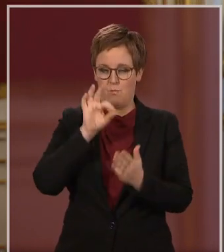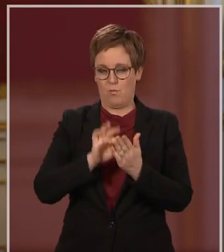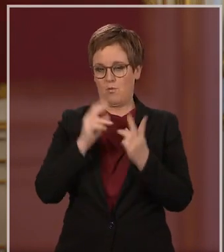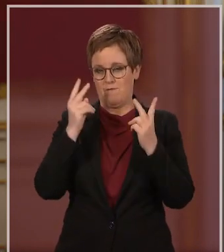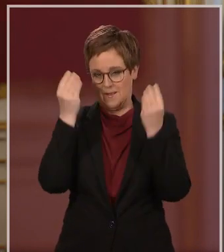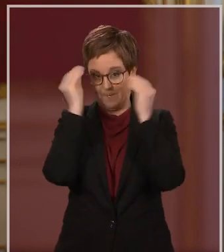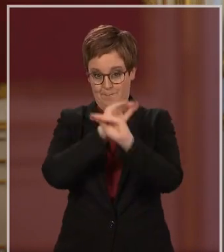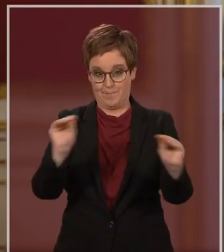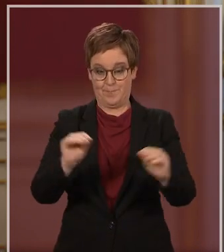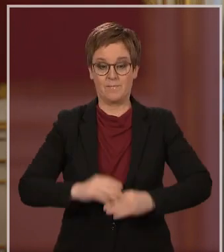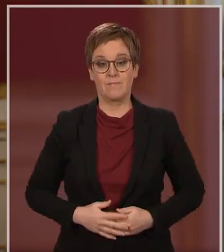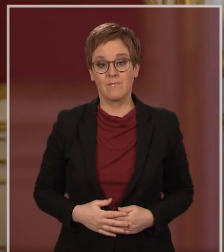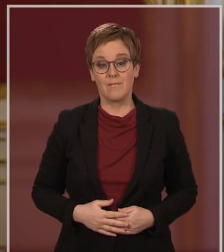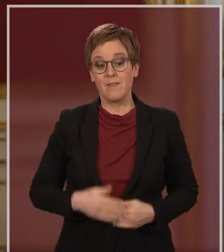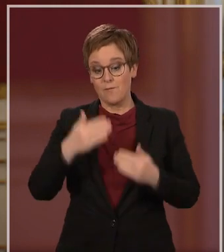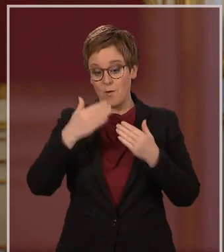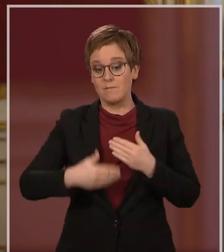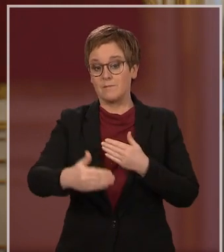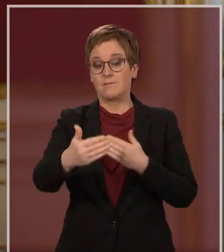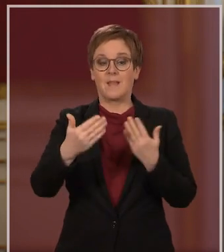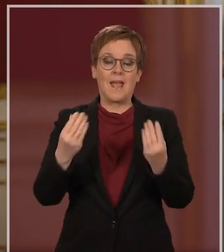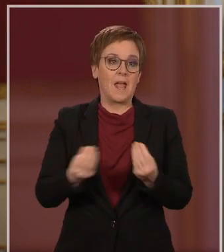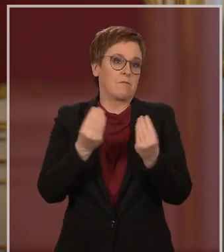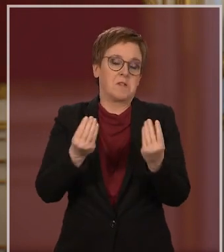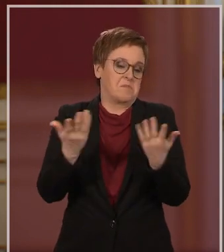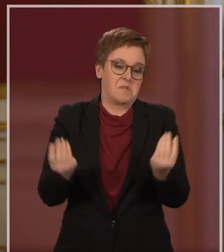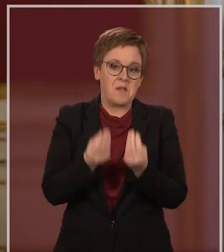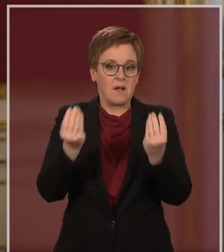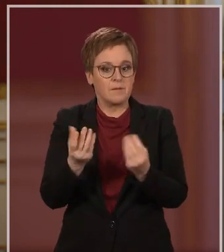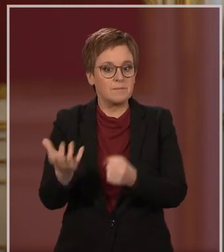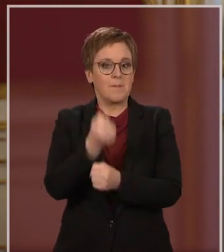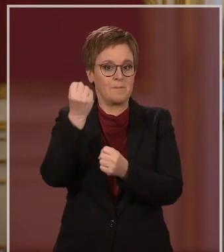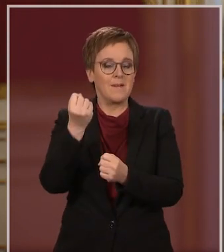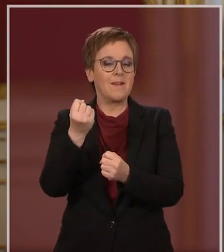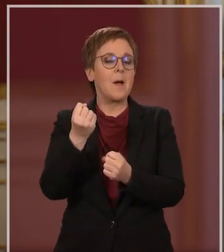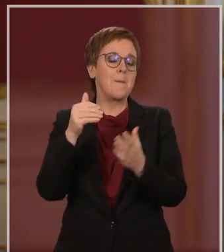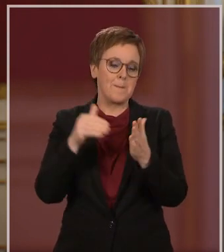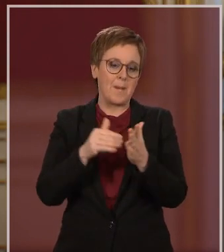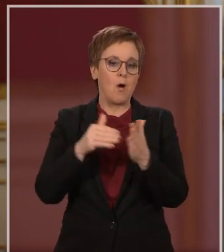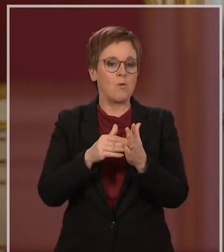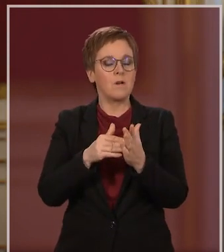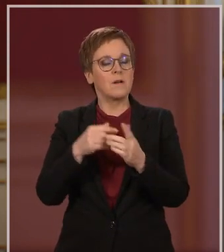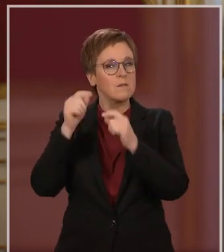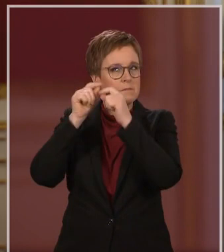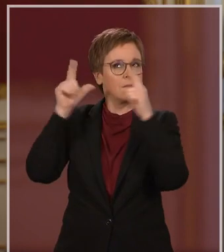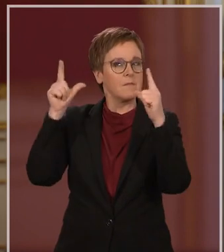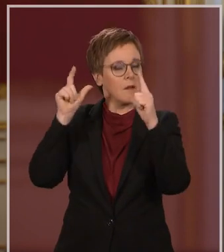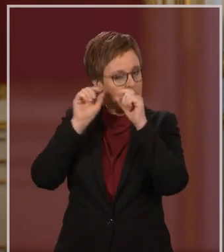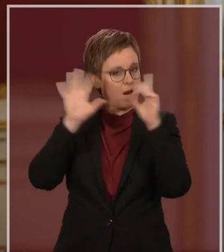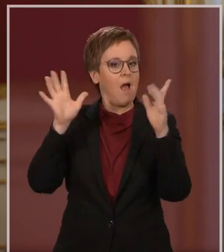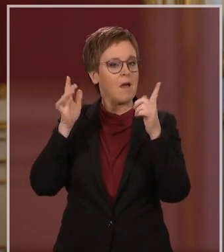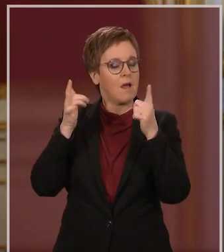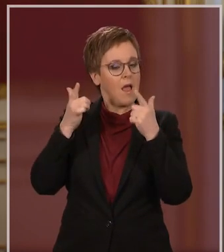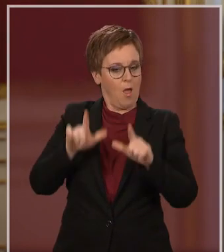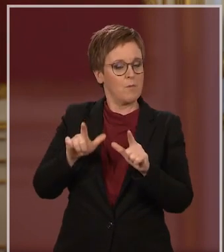erinnern. Eine wichtige Voraussetzung dafür, dass etwas gelingt, ist, dass man es zulässt, dass man